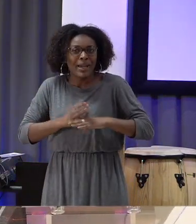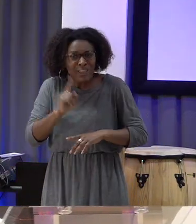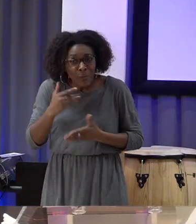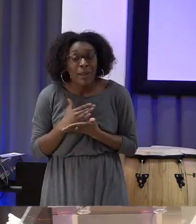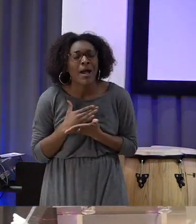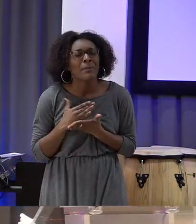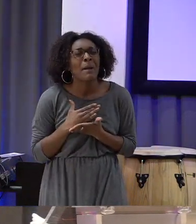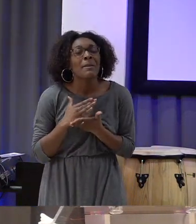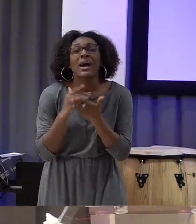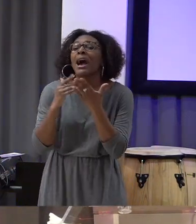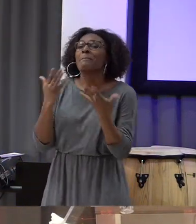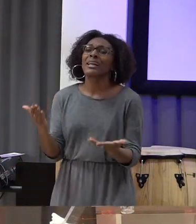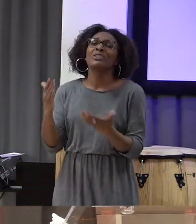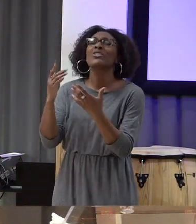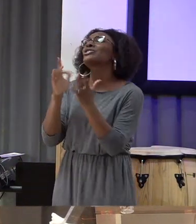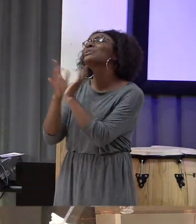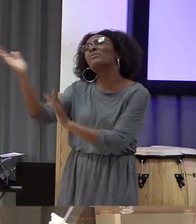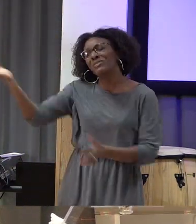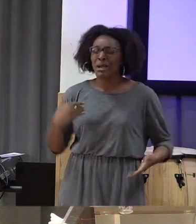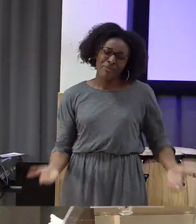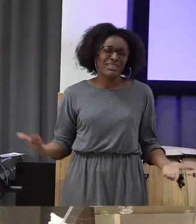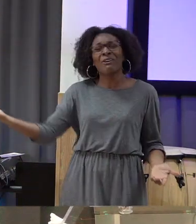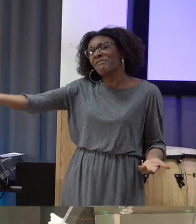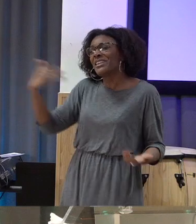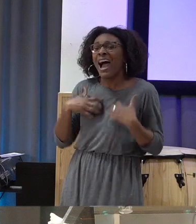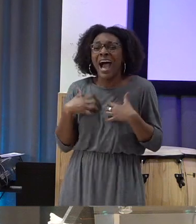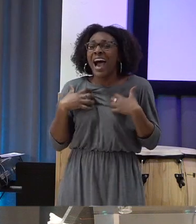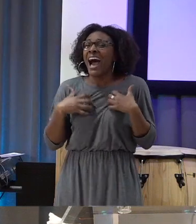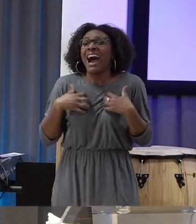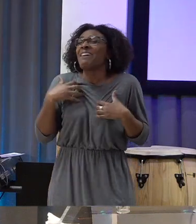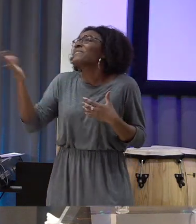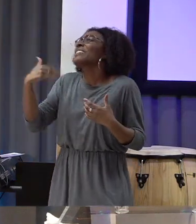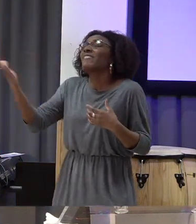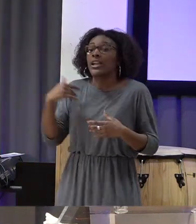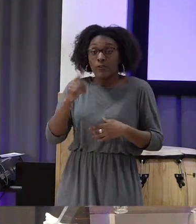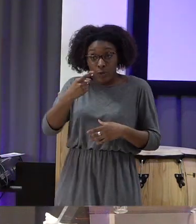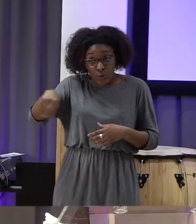Préparons-nous à la rencontre de notre époux.